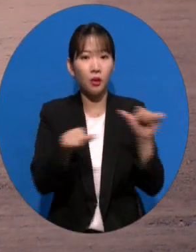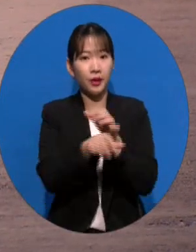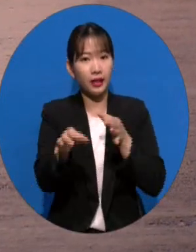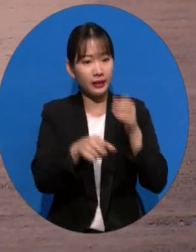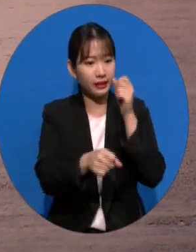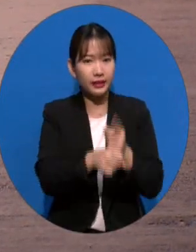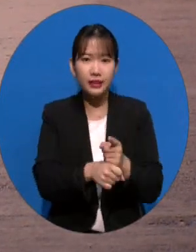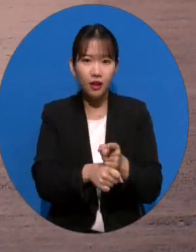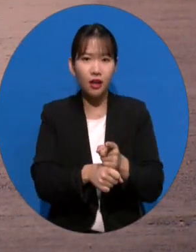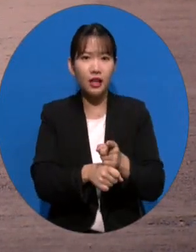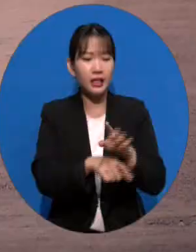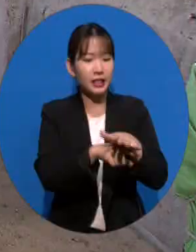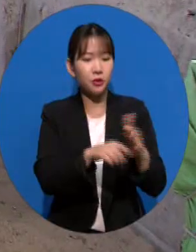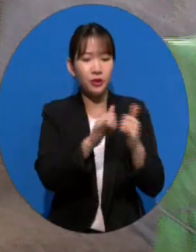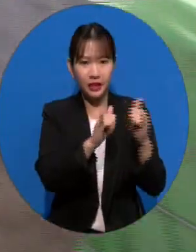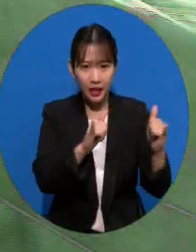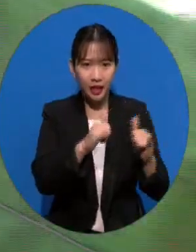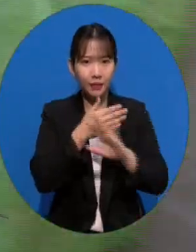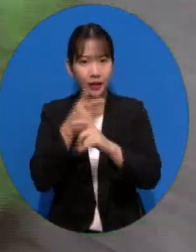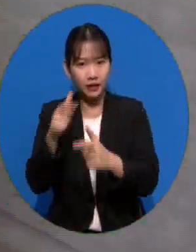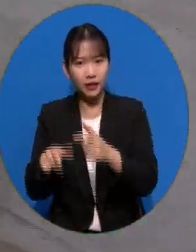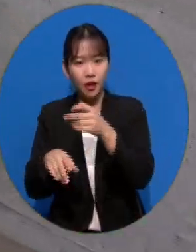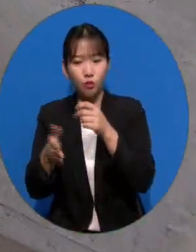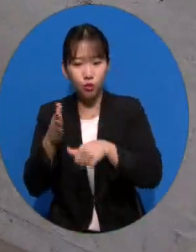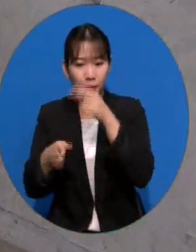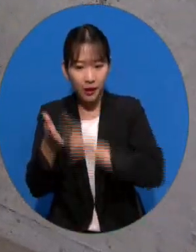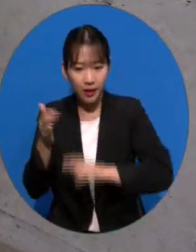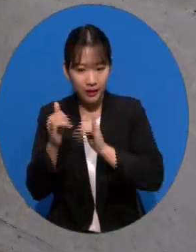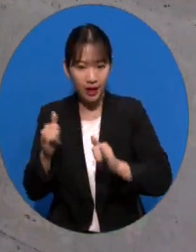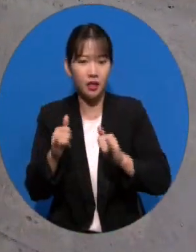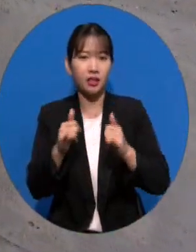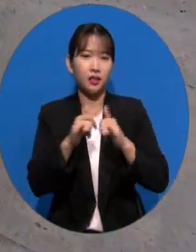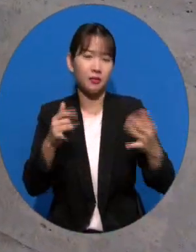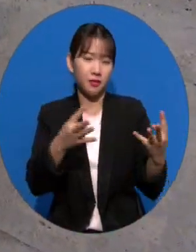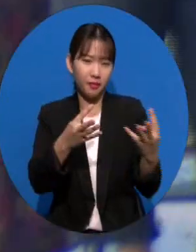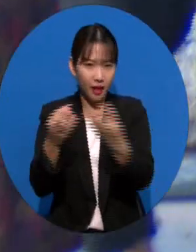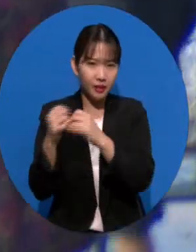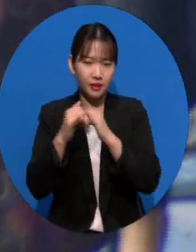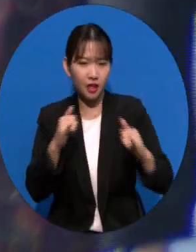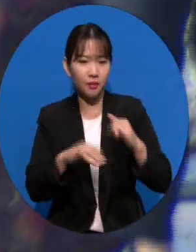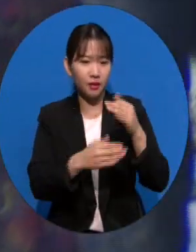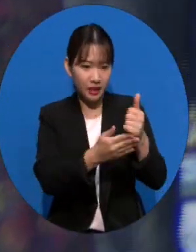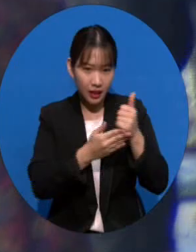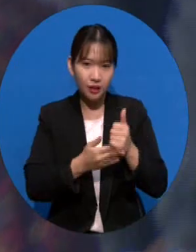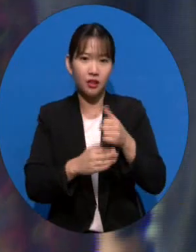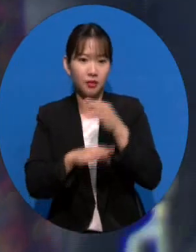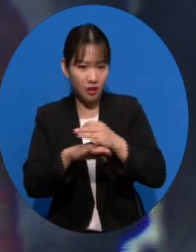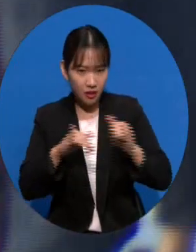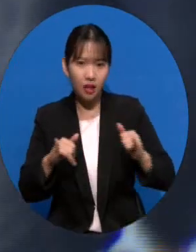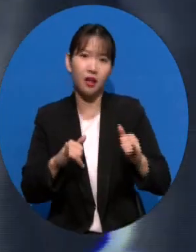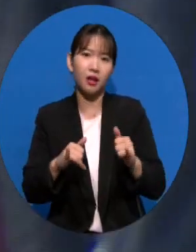5일장의 특성상 시골 마을 주민들과 타지역 상인까지 불특정 다수의 상인과 소비자들의 접촉을